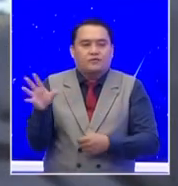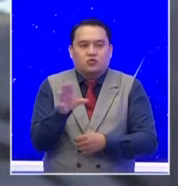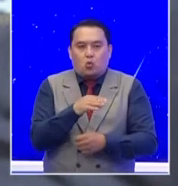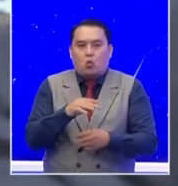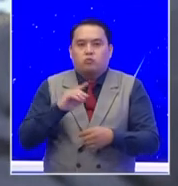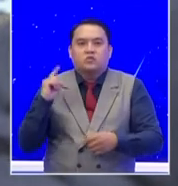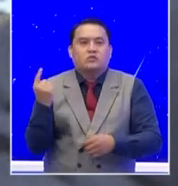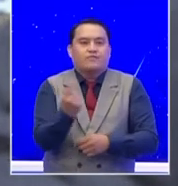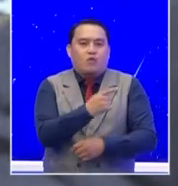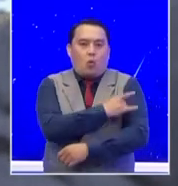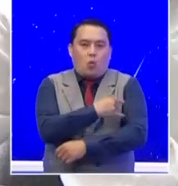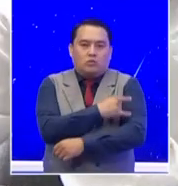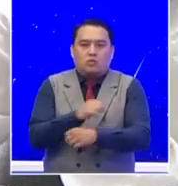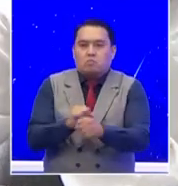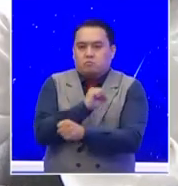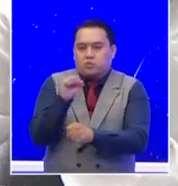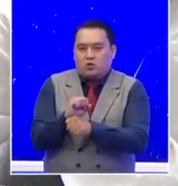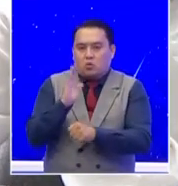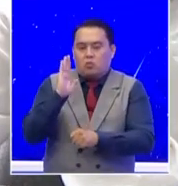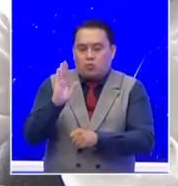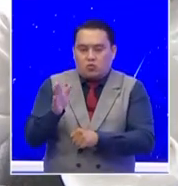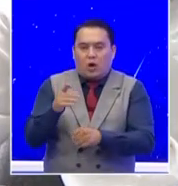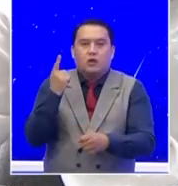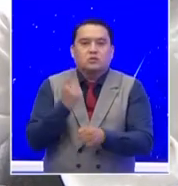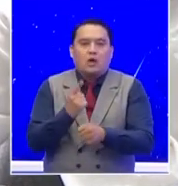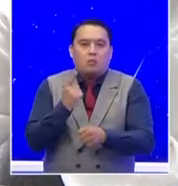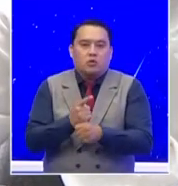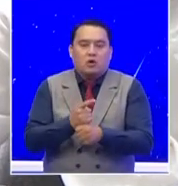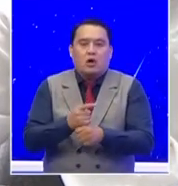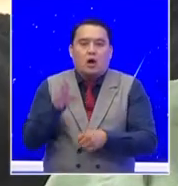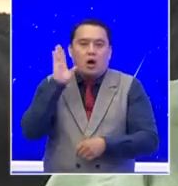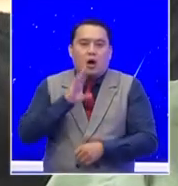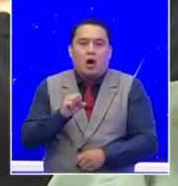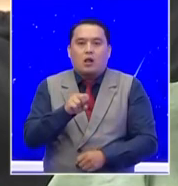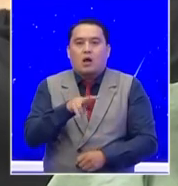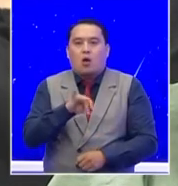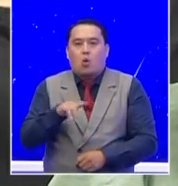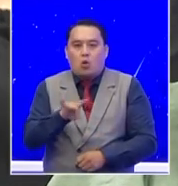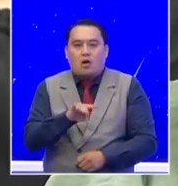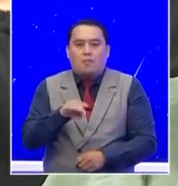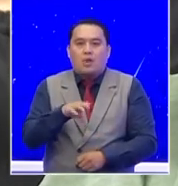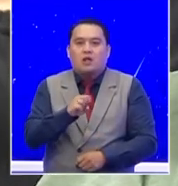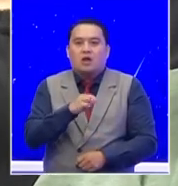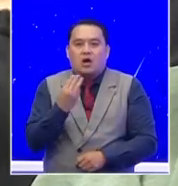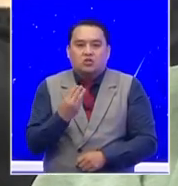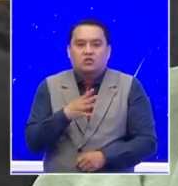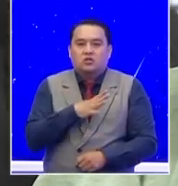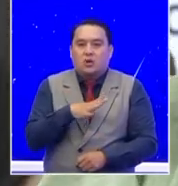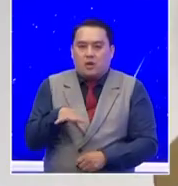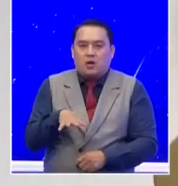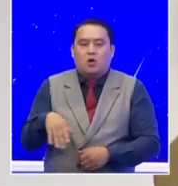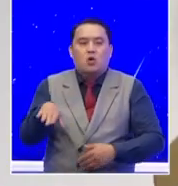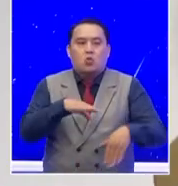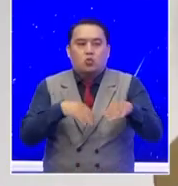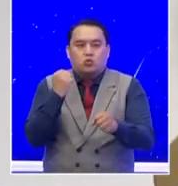будут дежурить мобильные пасты а вот речи о запрещении посещения озера алаколь и балхаш пока не идет однако в тех местах тоже